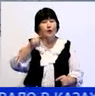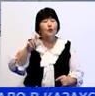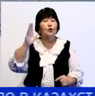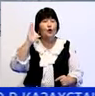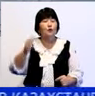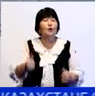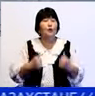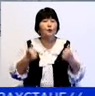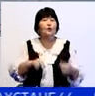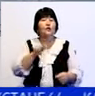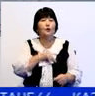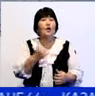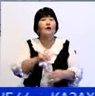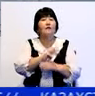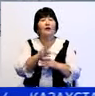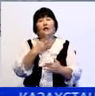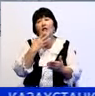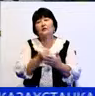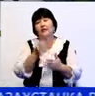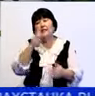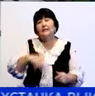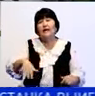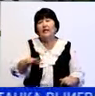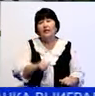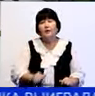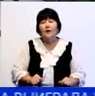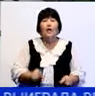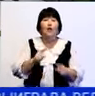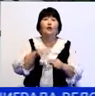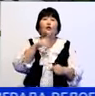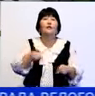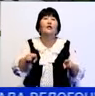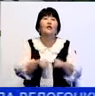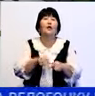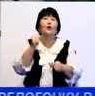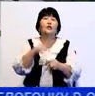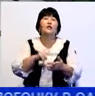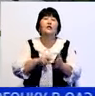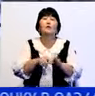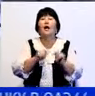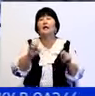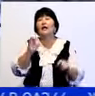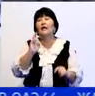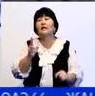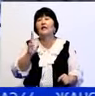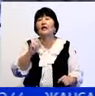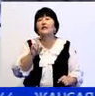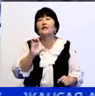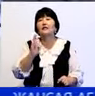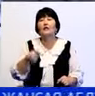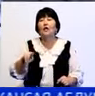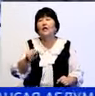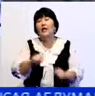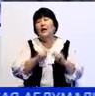будут усердно трудиться во благо своей страны. В скором времени такого рода центры планируется открыть в Аральском и Казалинском районах.